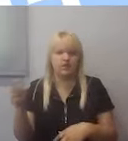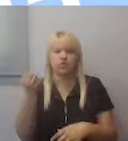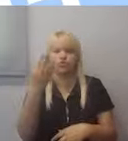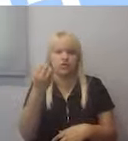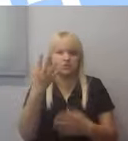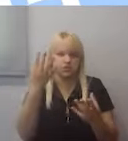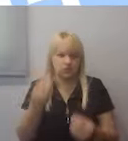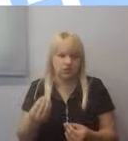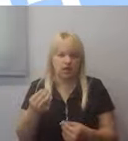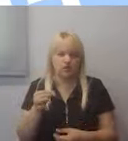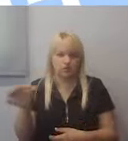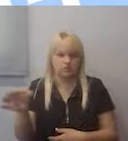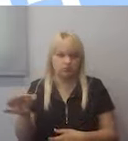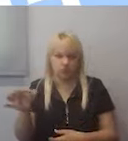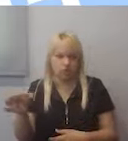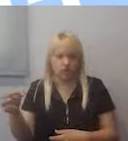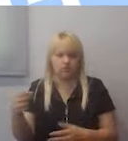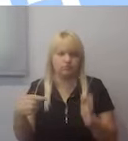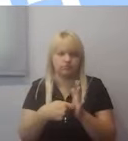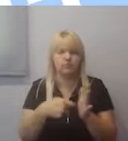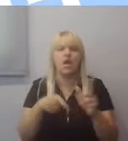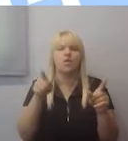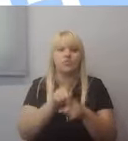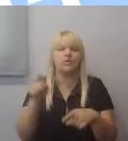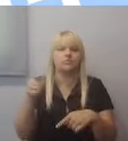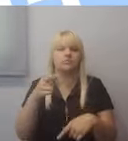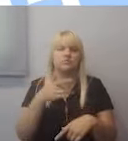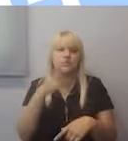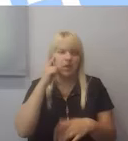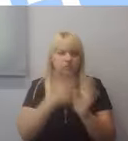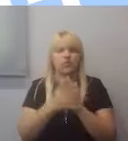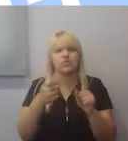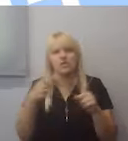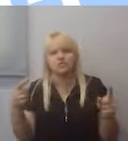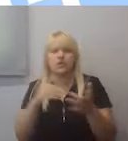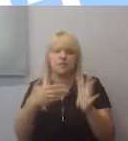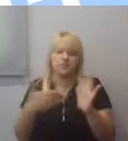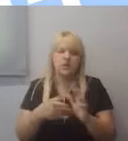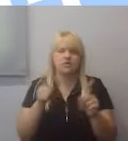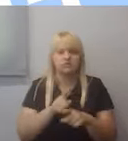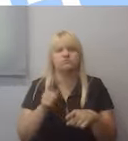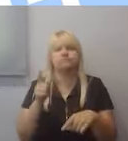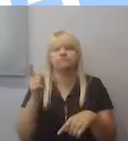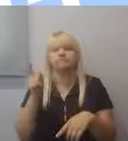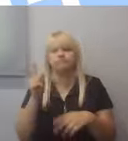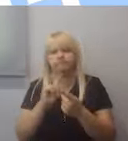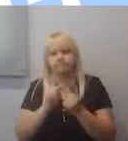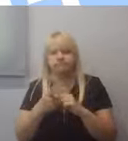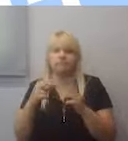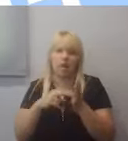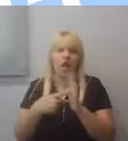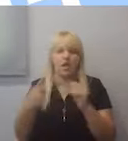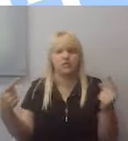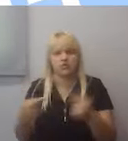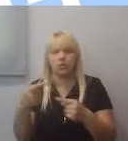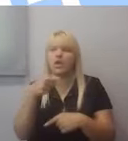ja nu tā kā tur labi es saprotu sezonālie apstākļi liek tādā veidā plānot jo aiz polārā loka